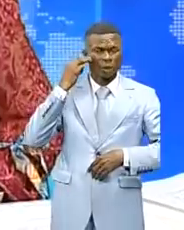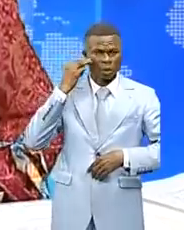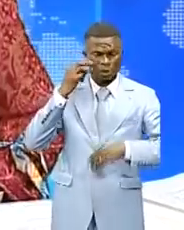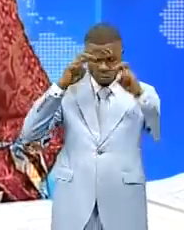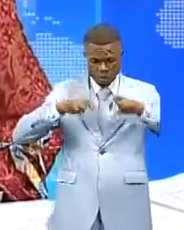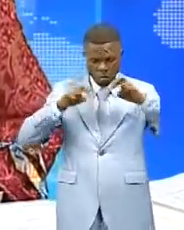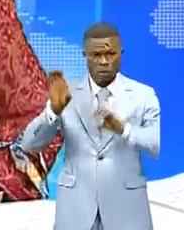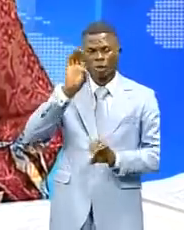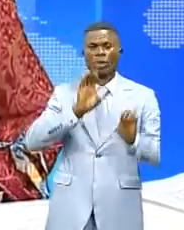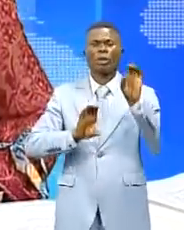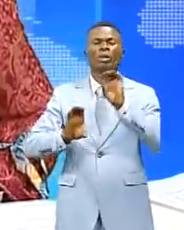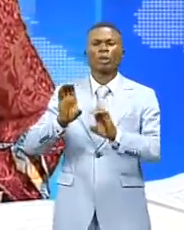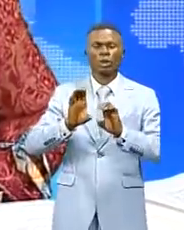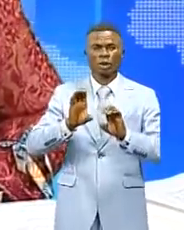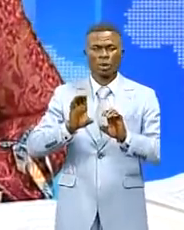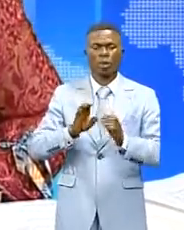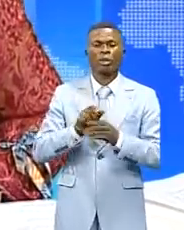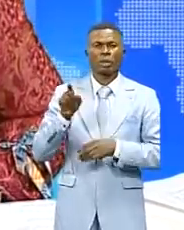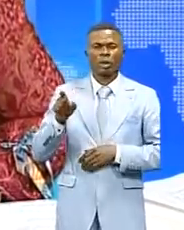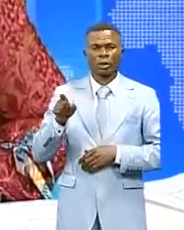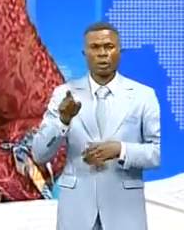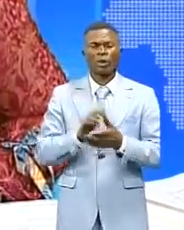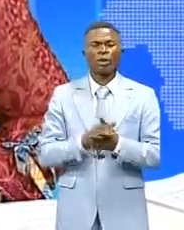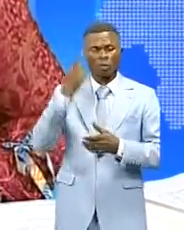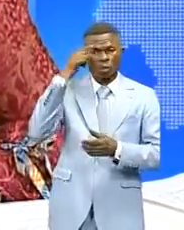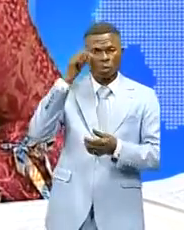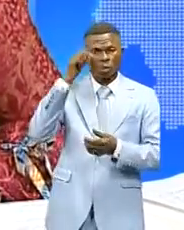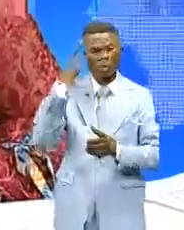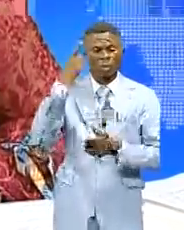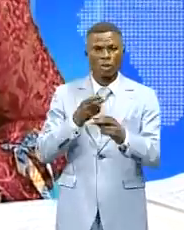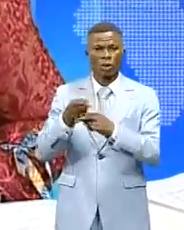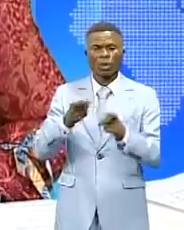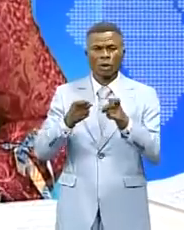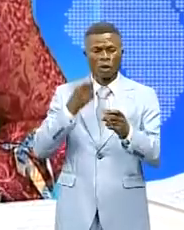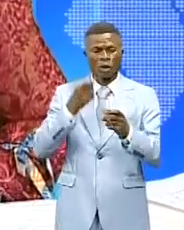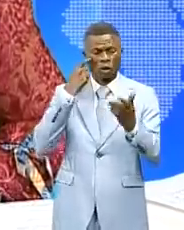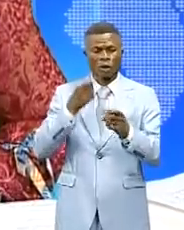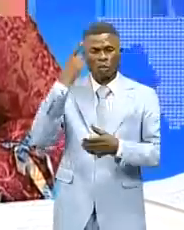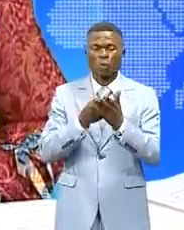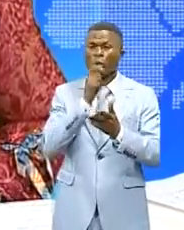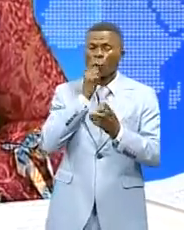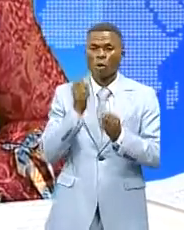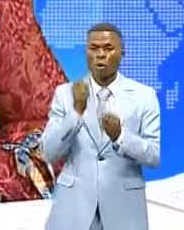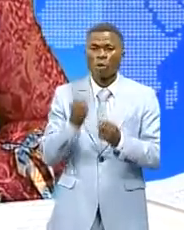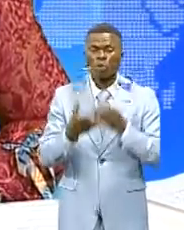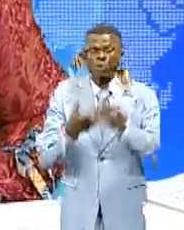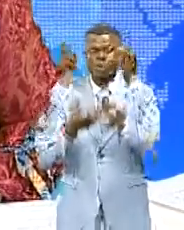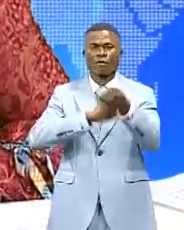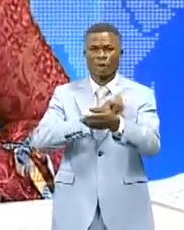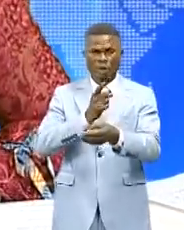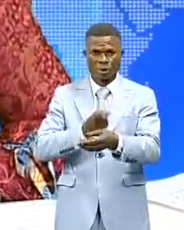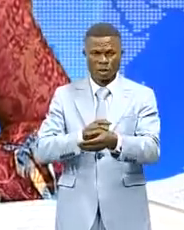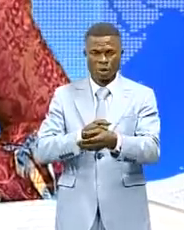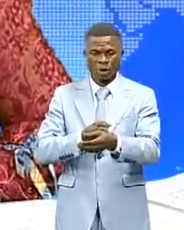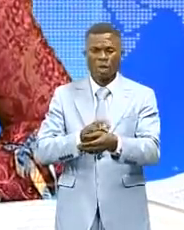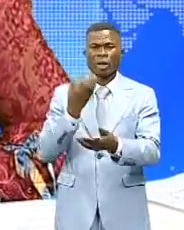recherche scientifique josem pannessac avant goût sur la gestion l'observatoire volcanique goma et son